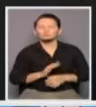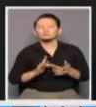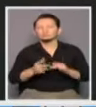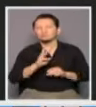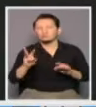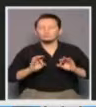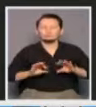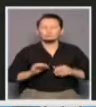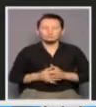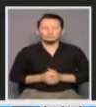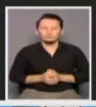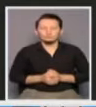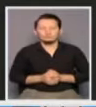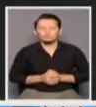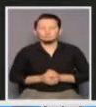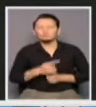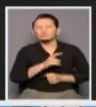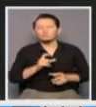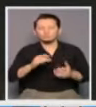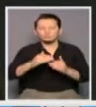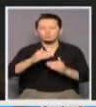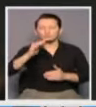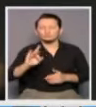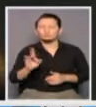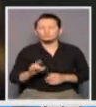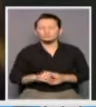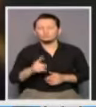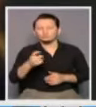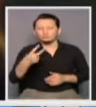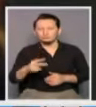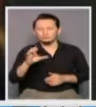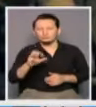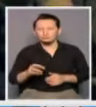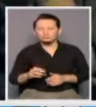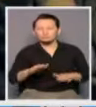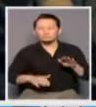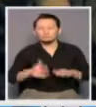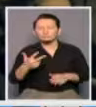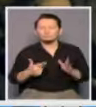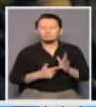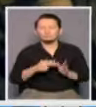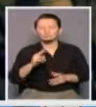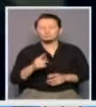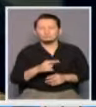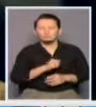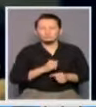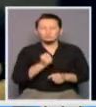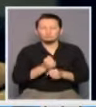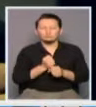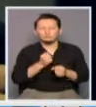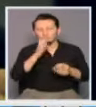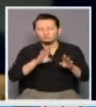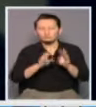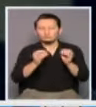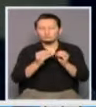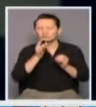со ссылкой на HiNews.ru. Рост андроида составляет 120 сантиметров, вес 37 килограммов. Он был смоделирован по подобию